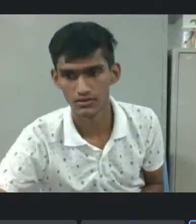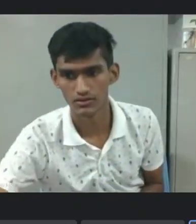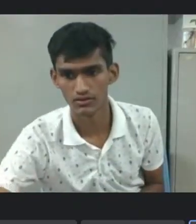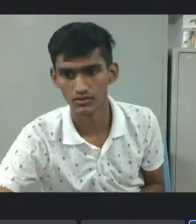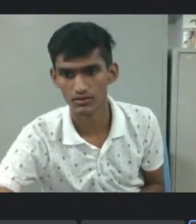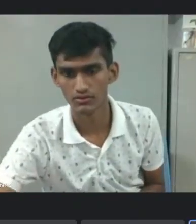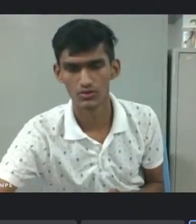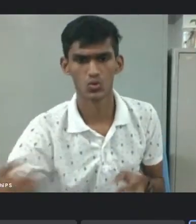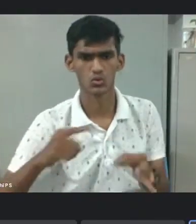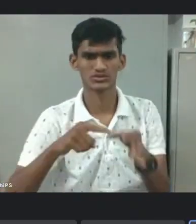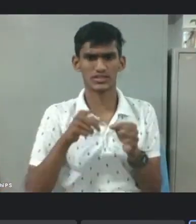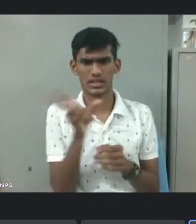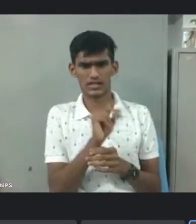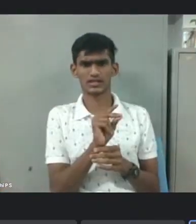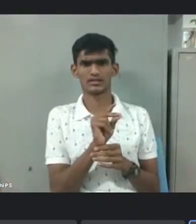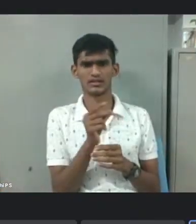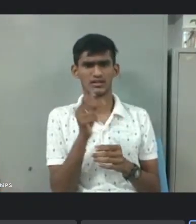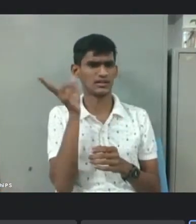ക്വസ്റ്റ്യൻ ഒന്ന് റിപ്പീറ്റ് ചെയ്യാമോ? ക്ലിയർ അല്ല.